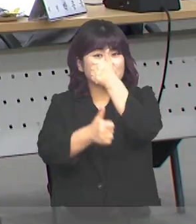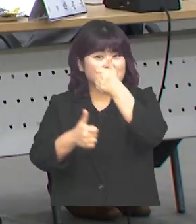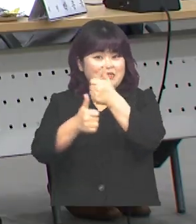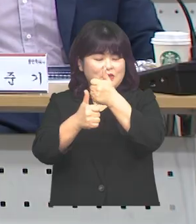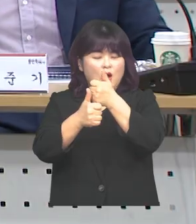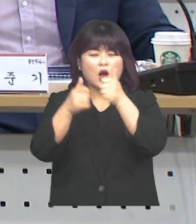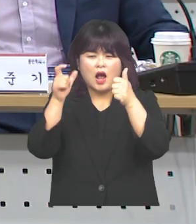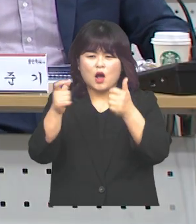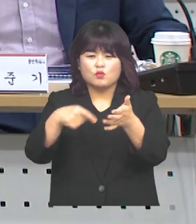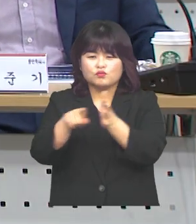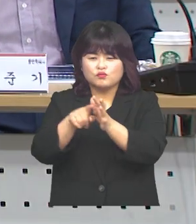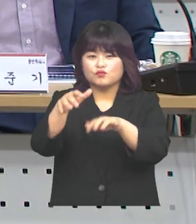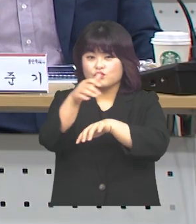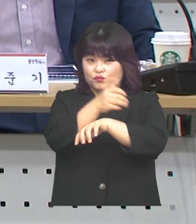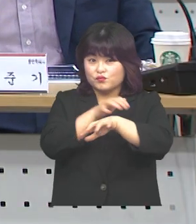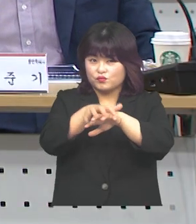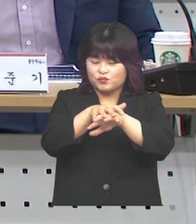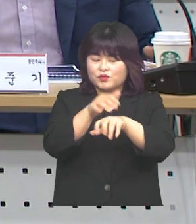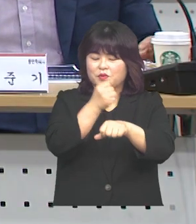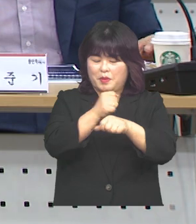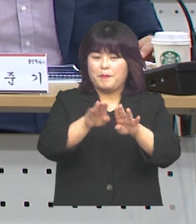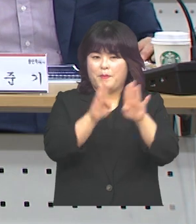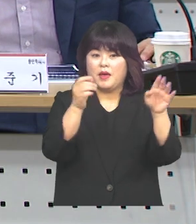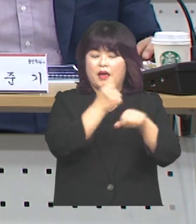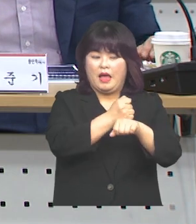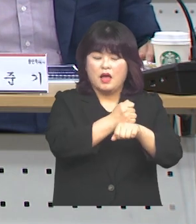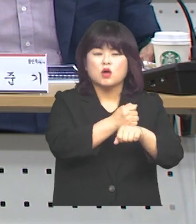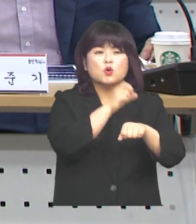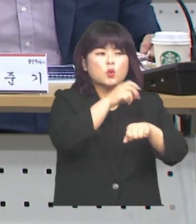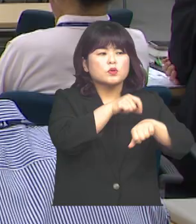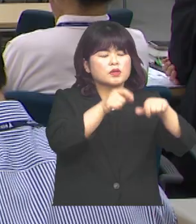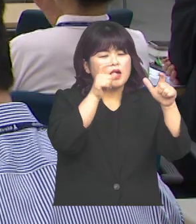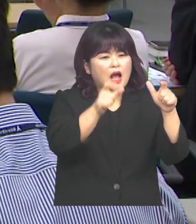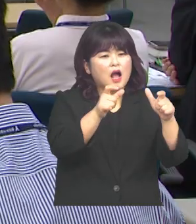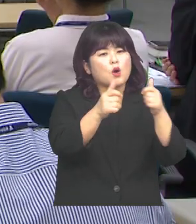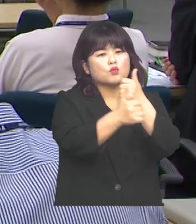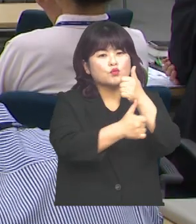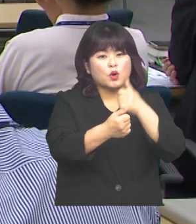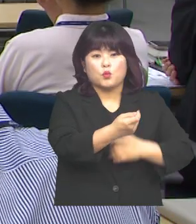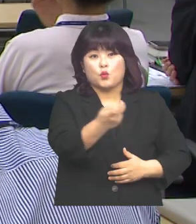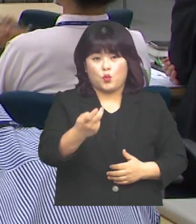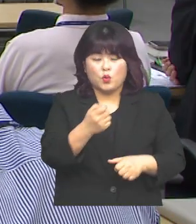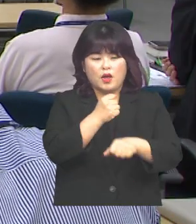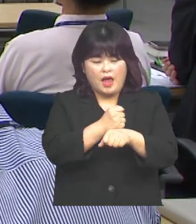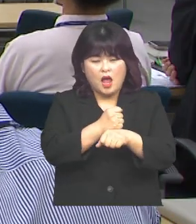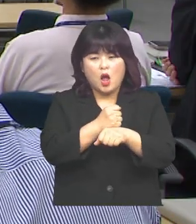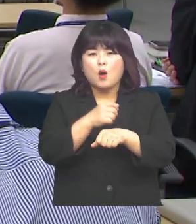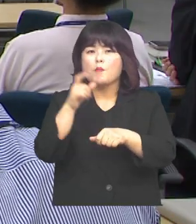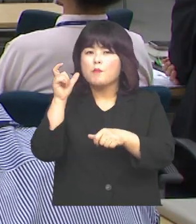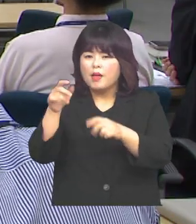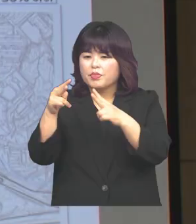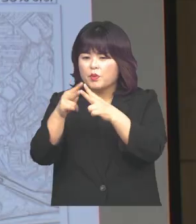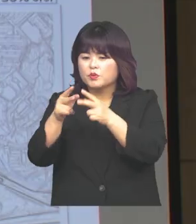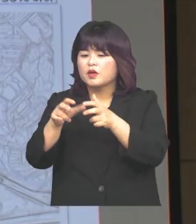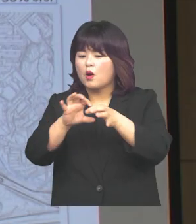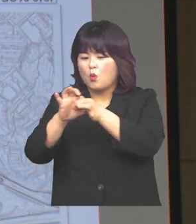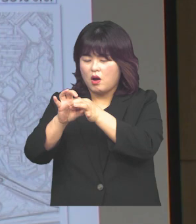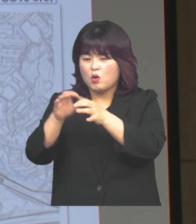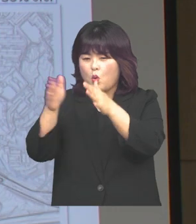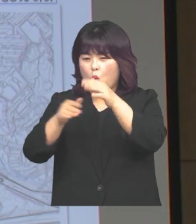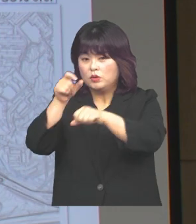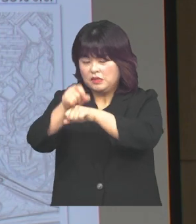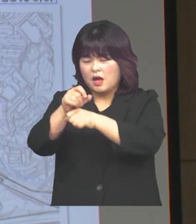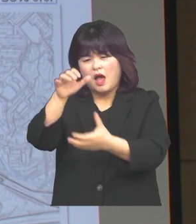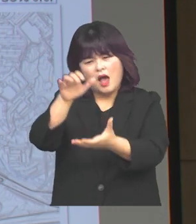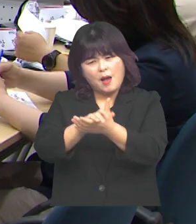개최했습니다. 회의에는 이상일 용인특례시장과 반도체 산업 경쟁력 강화위원회 위원, 반도체 산업 관련 부서 공직자